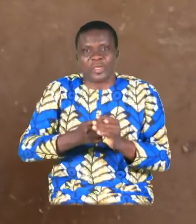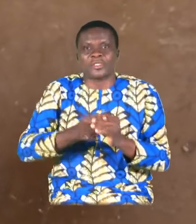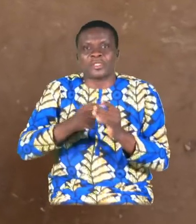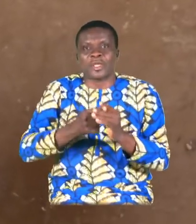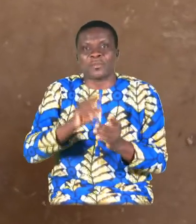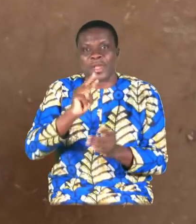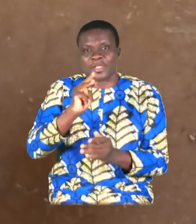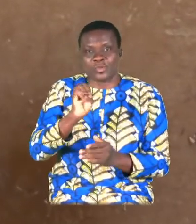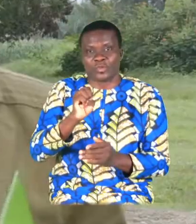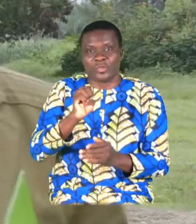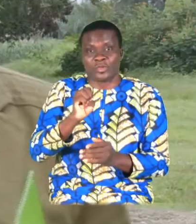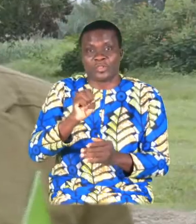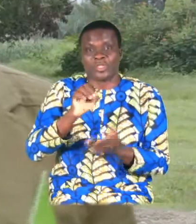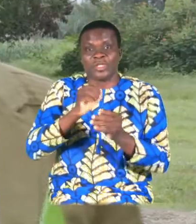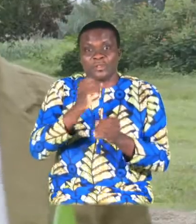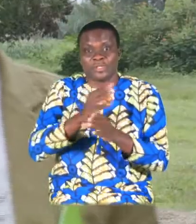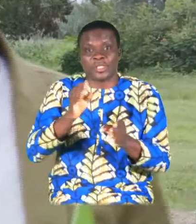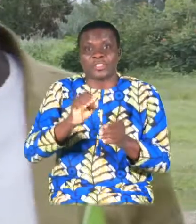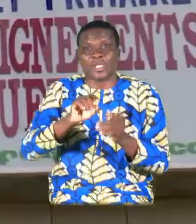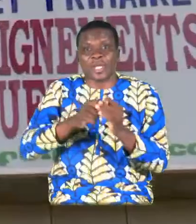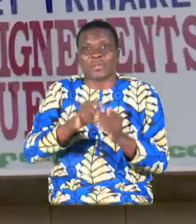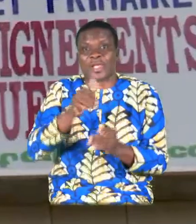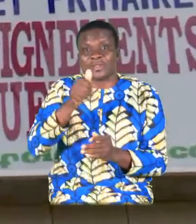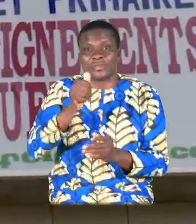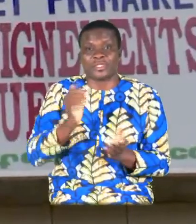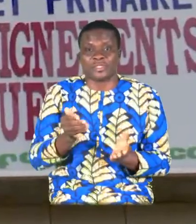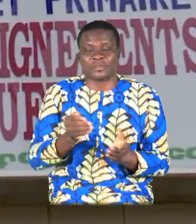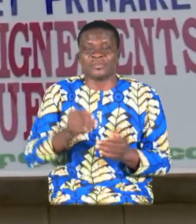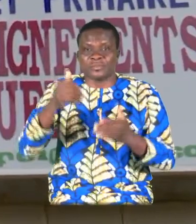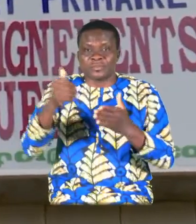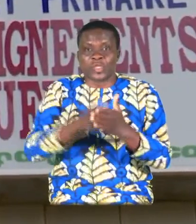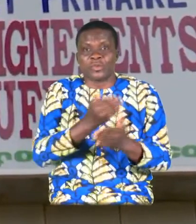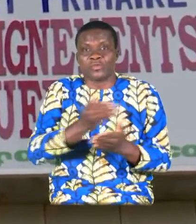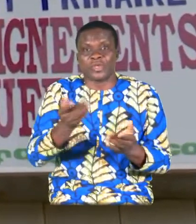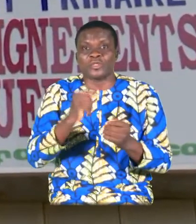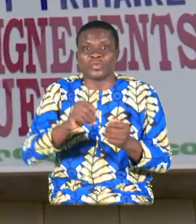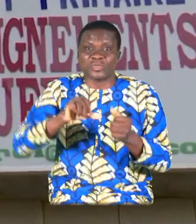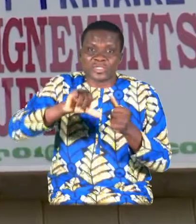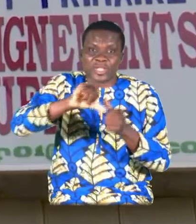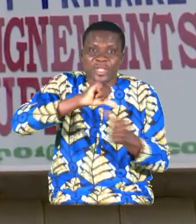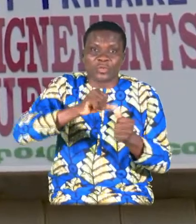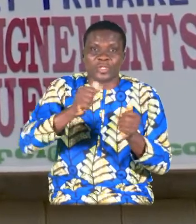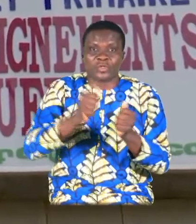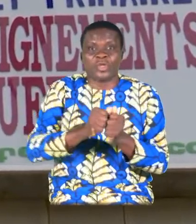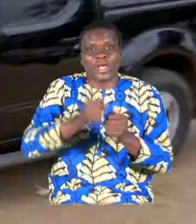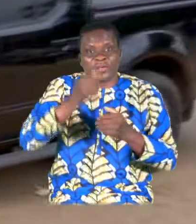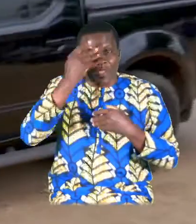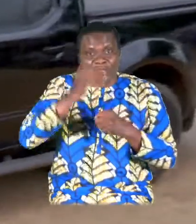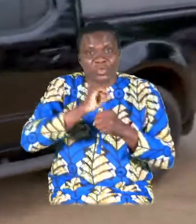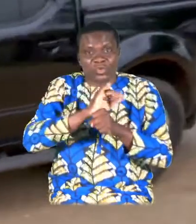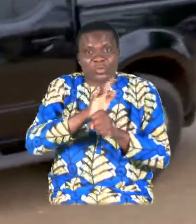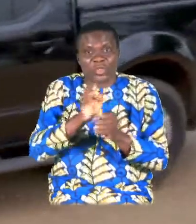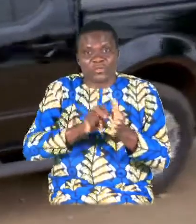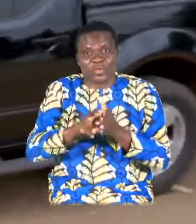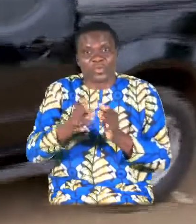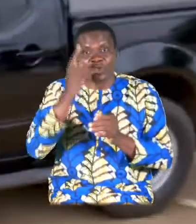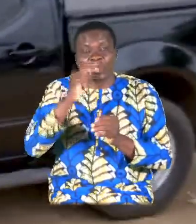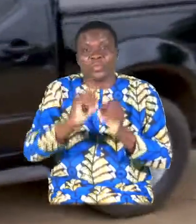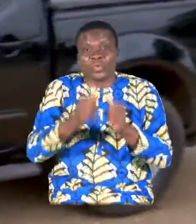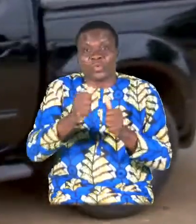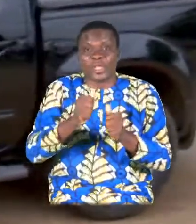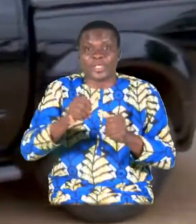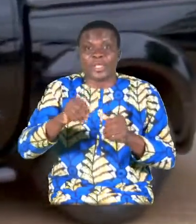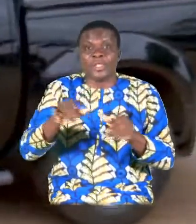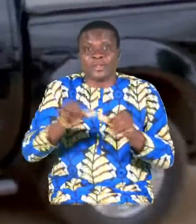du mercredi, c'est-à-dire déjà à partir du 10. Mais la nouvelle donne, c'est la cohabitation avec la pandémie du Covid-19 pour laquelle les